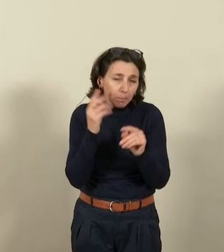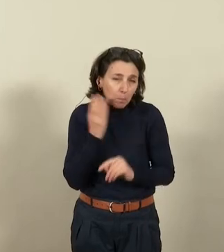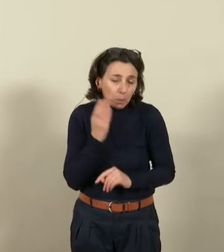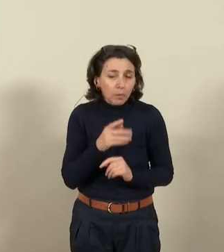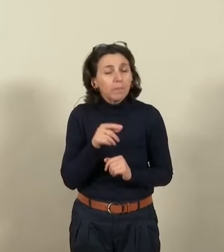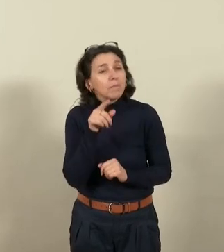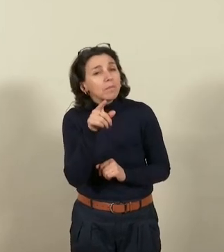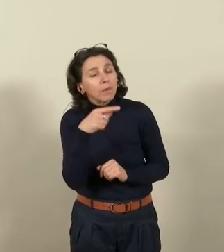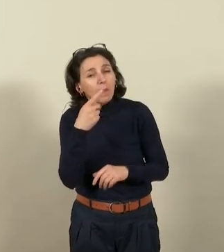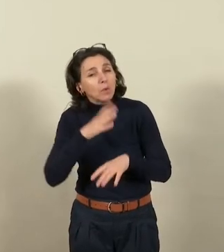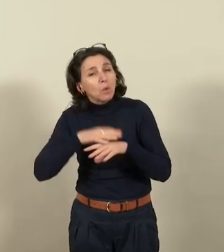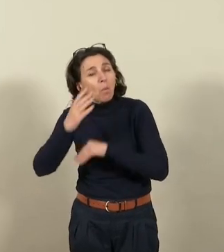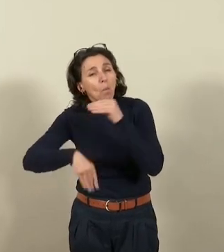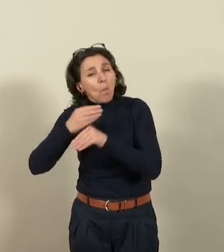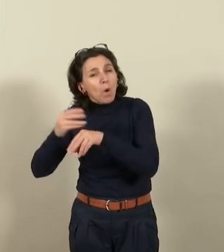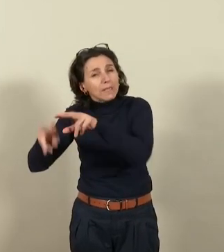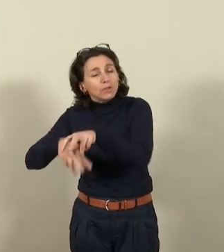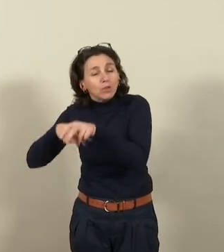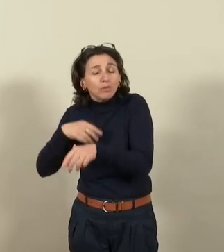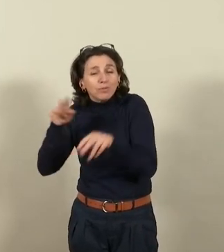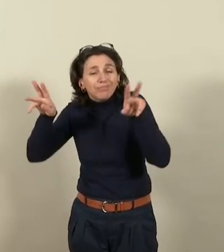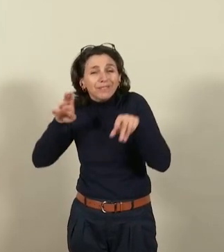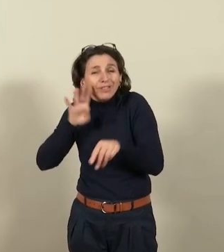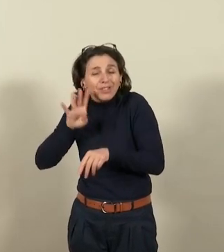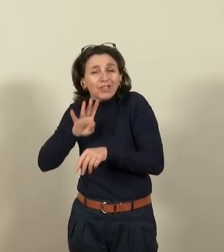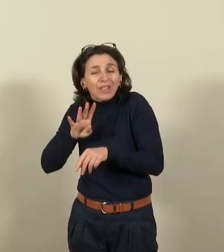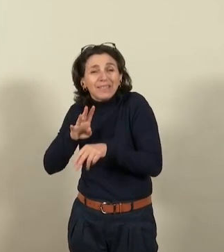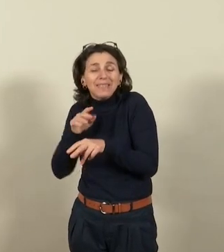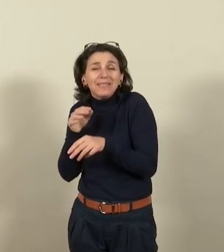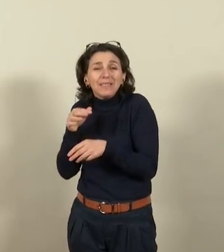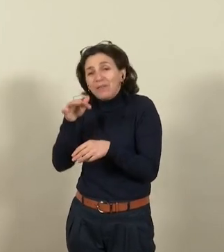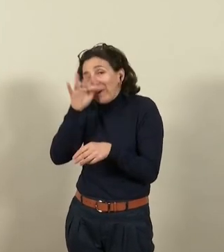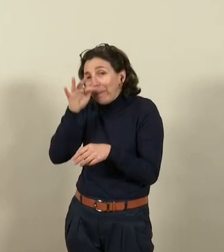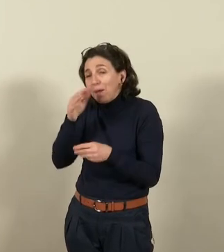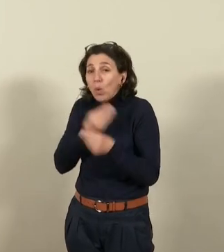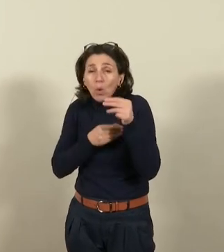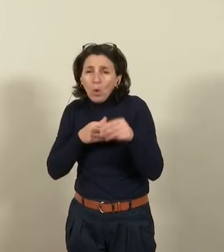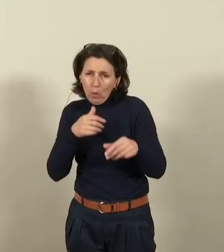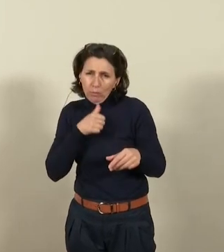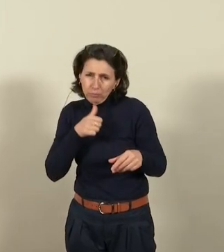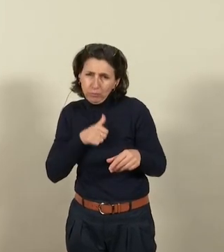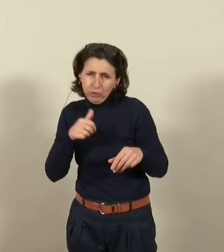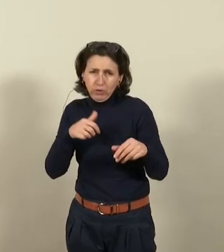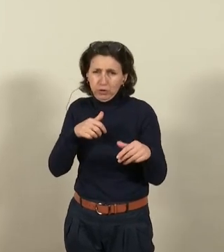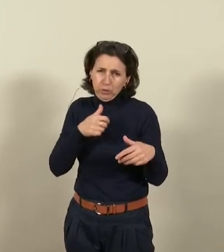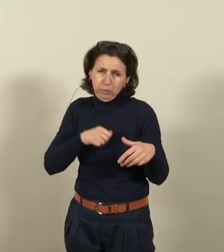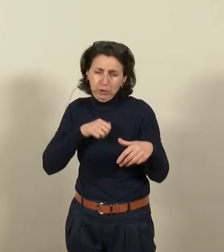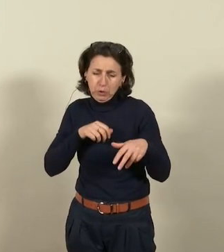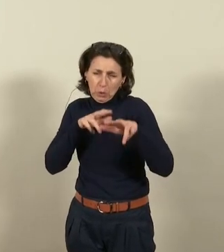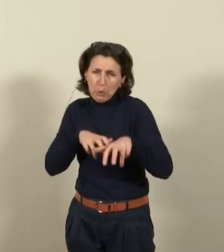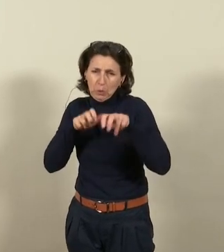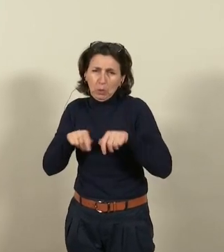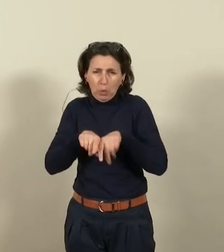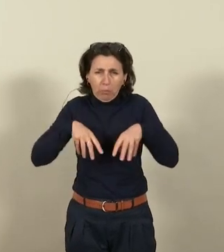vous quand vous parlez du monde agricole vous parlez des gentils paysans ou des méchants agriculteurs qui polluent parce que j'ai entendu les de ce soir donc je toujours un peu